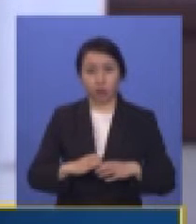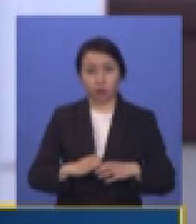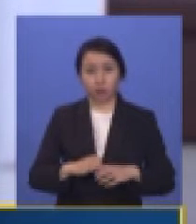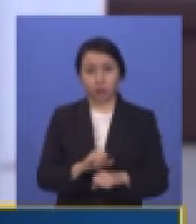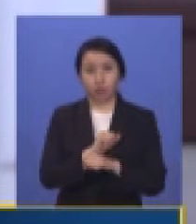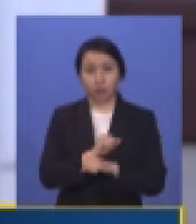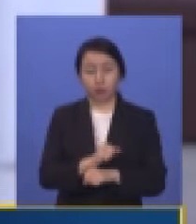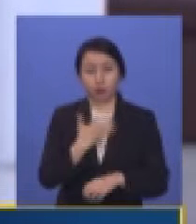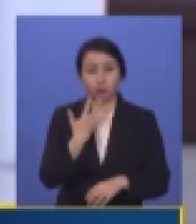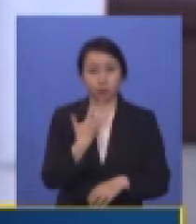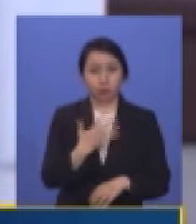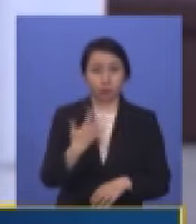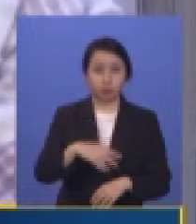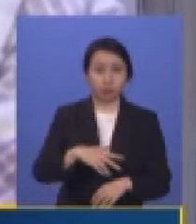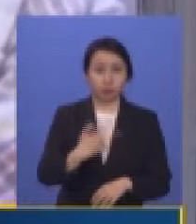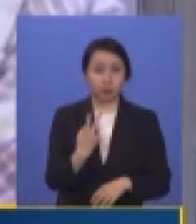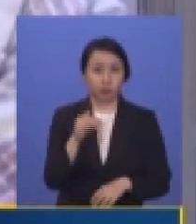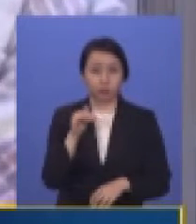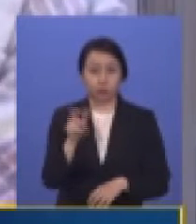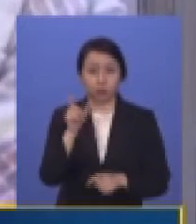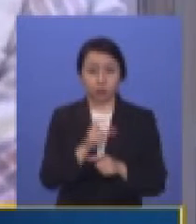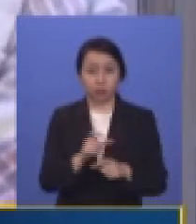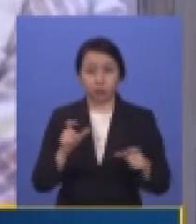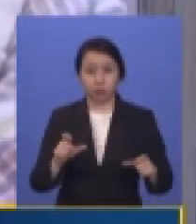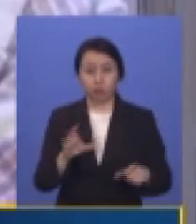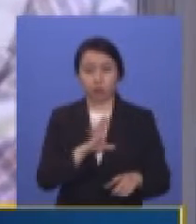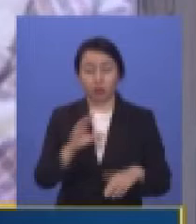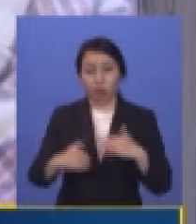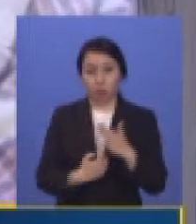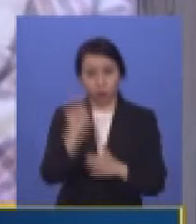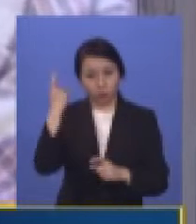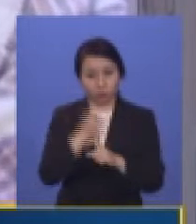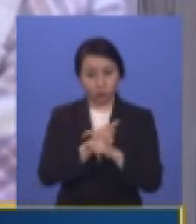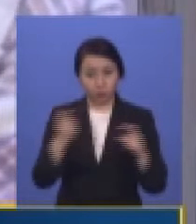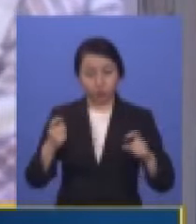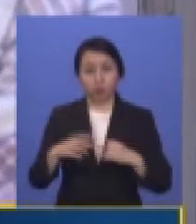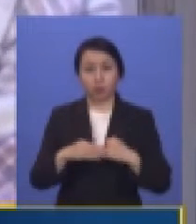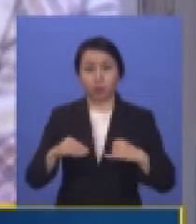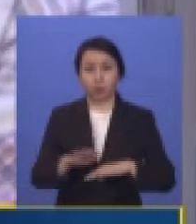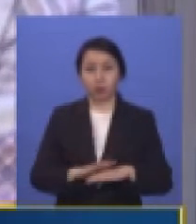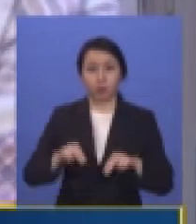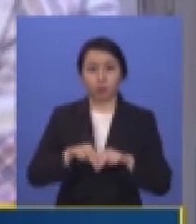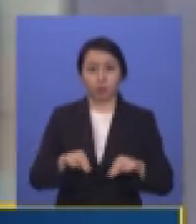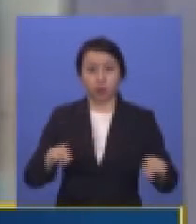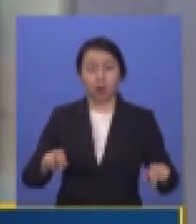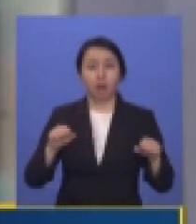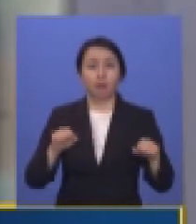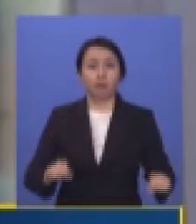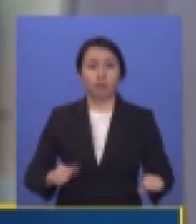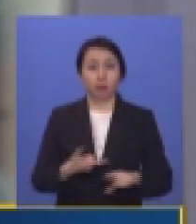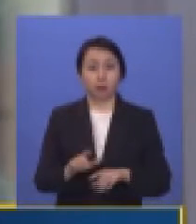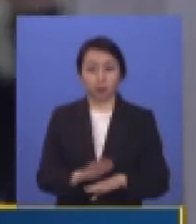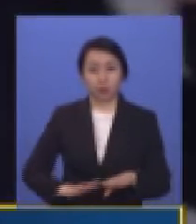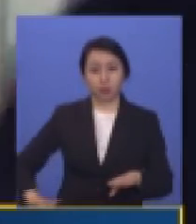количество 52 тысячи человек. Появились новые данные про землю Петропавловского уезда. Власть на этой